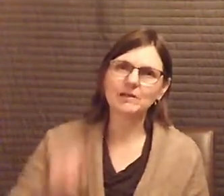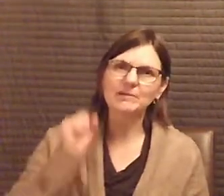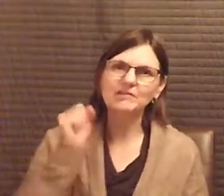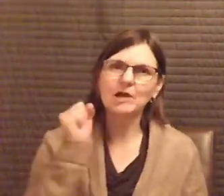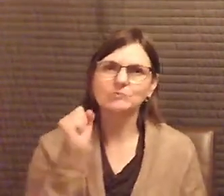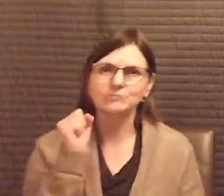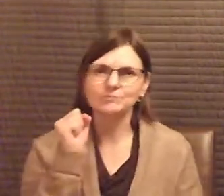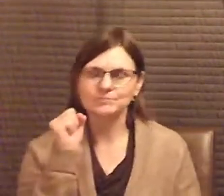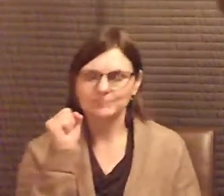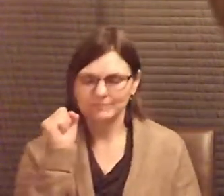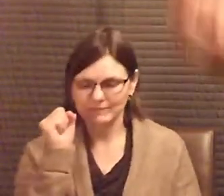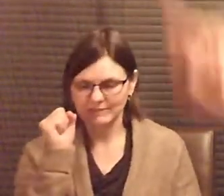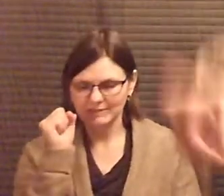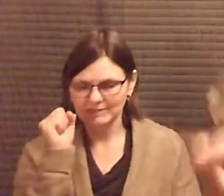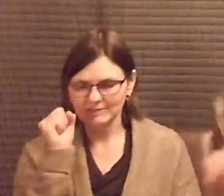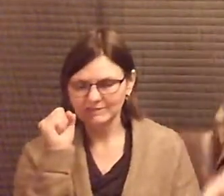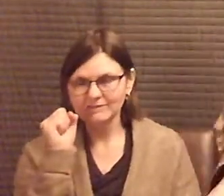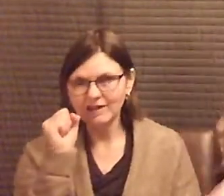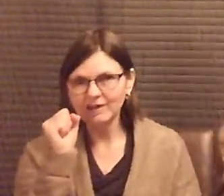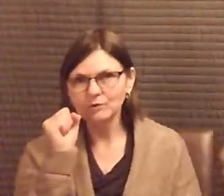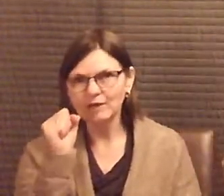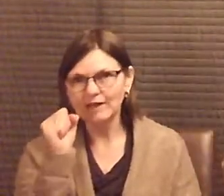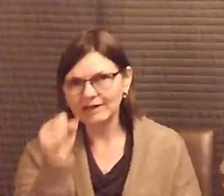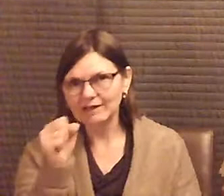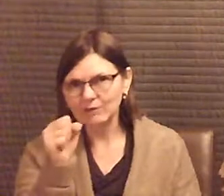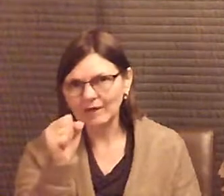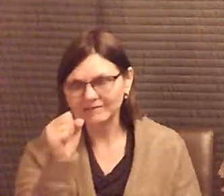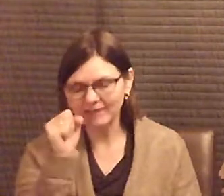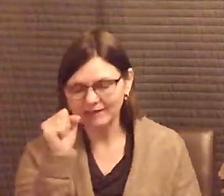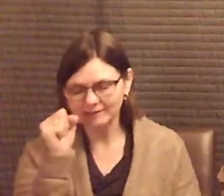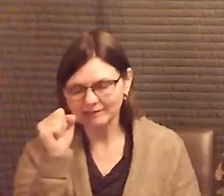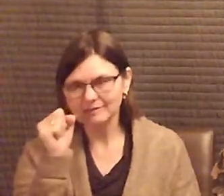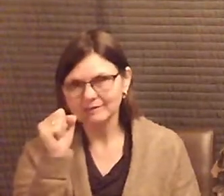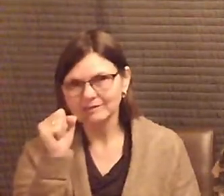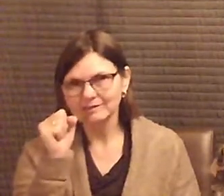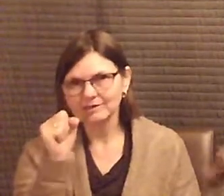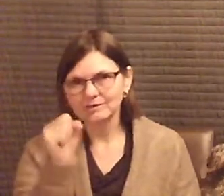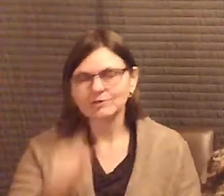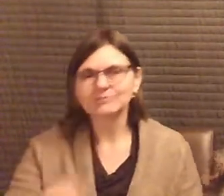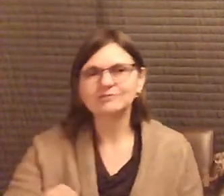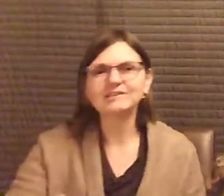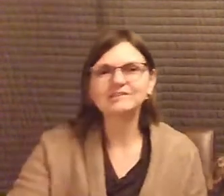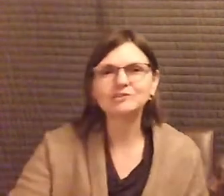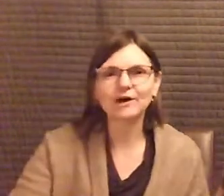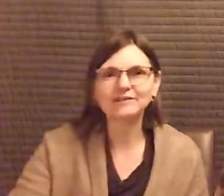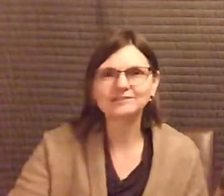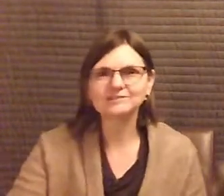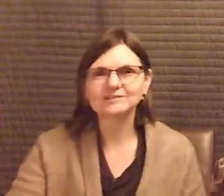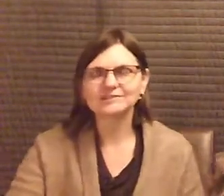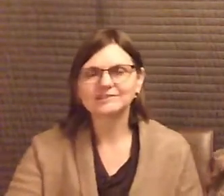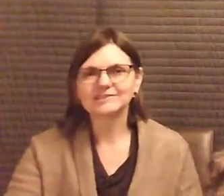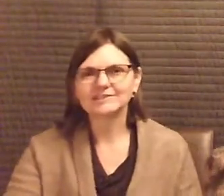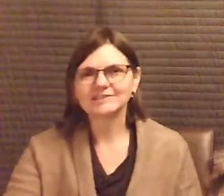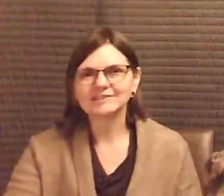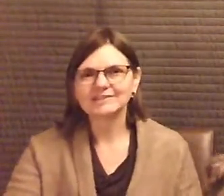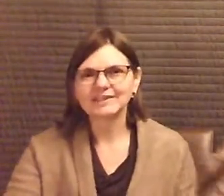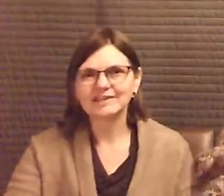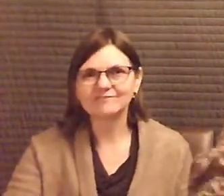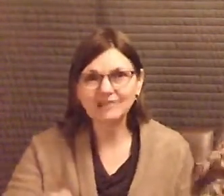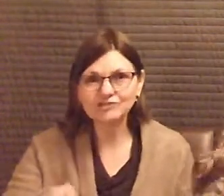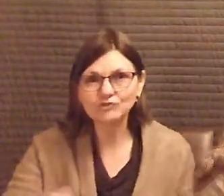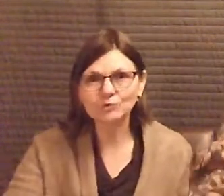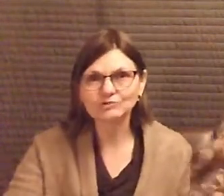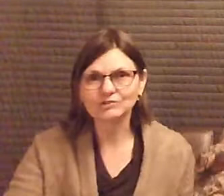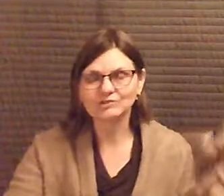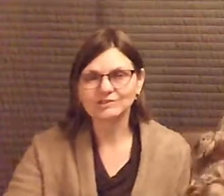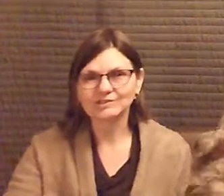machtige bazuin zal mc vago en wij zijn vieren naar chiang vrees niet johannes hij was ben ik